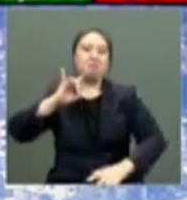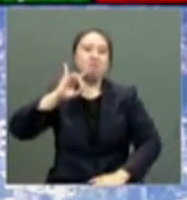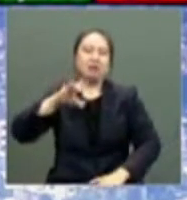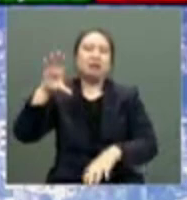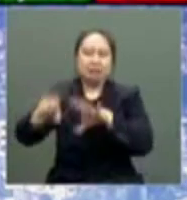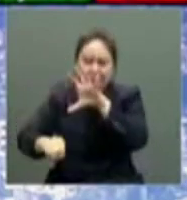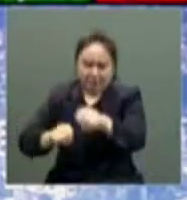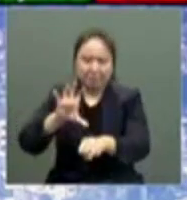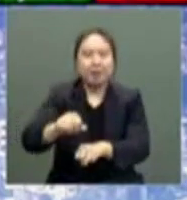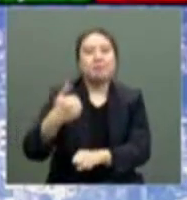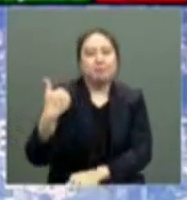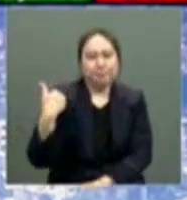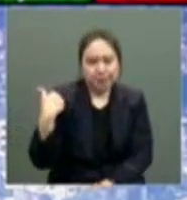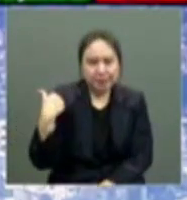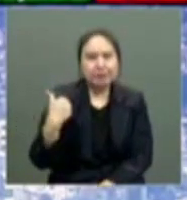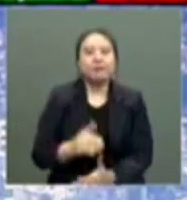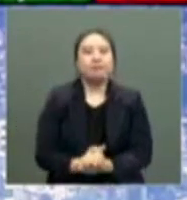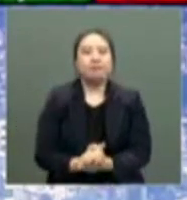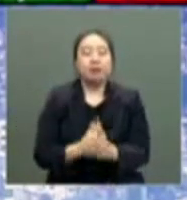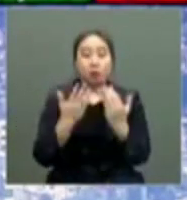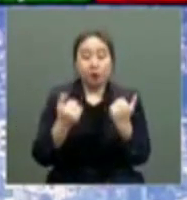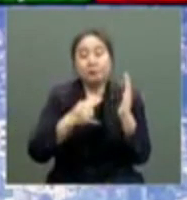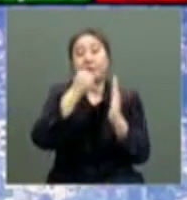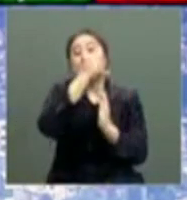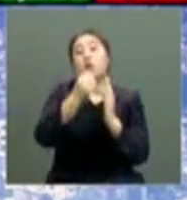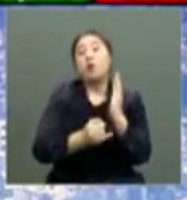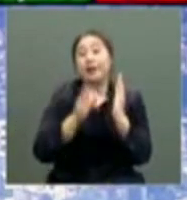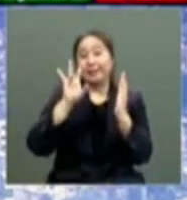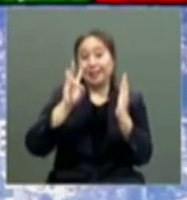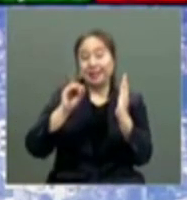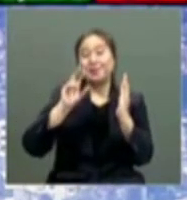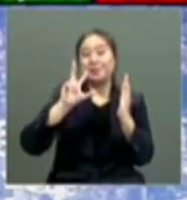วันอันตรายเดิมนี้เราก็รณรงค์กันเรื่องหนึ่งอย่างนี้อยู่แล้วก็ยิ่งมาอยู่ในสถานการณ์ฉุกเฉินต้องใช้ตัวนี้เป็นประโยชน์สินะครับทุกคนต้องไม่ดื่มเพราะว่านอกจะไม่เกิดอุบัติเหตุแล้วยังไม่ต้องมานั่งวงก๊งเหล้าซึ่งไปนี่บอกแล้วนะครับว่าเป็นสาเหตุหนึ่งที่ถูกจับไปในกรณีของการละเมิดในเรื่องของเคอร์ฟิวด้วยนะครับอันนี้ยืนยันมาแล้วครับมีอยู่7 13จังหวัดแต่นะครับการประกาศเนี้ยจะว่าใครคนใดคนนึงไม่ได้แต่ว่าต้องอยู่ในช่วงของการพิจารณาซึ่งเขาต้องมีคณะกรรมการโรคติดต่อของจังหวัดนะครับมีทางสปกมีทางมธหมายถึงมหาดไทยร่วมกันพิจารณาแล้วก็ประสานคือพอประกาศออกมาแล้วเสร็จเนี้ยก็ต้องหามาตรการด้วยควบคุมตามประกาศของตัวเองประกาศเสร็จแล้วเธอจะต้องไปตรวจยังไงก็ไปเช็คยังไงนะครับวันนี้ต้องนำเบนซ์ว่าอันนี้แต่ละจังหวัดก็จะ